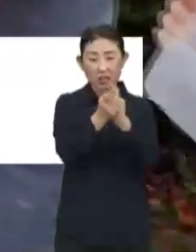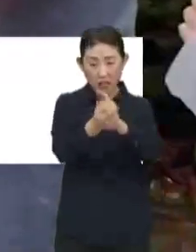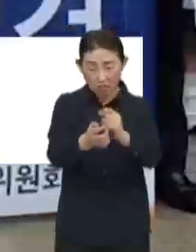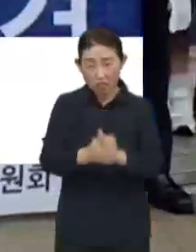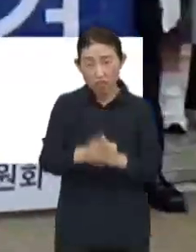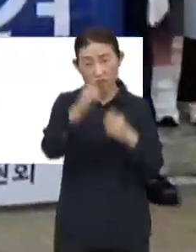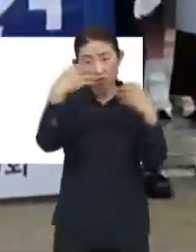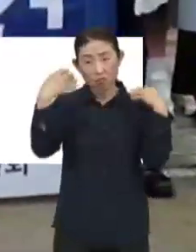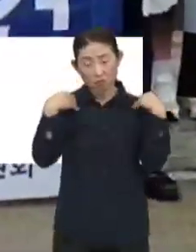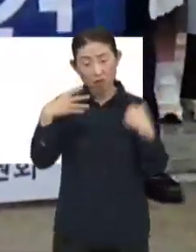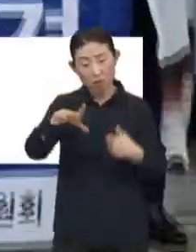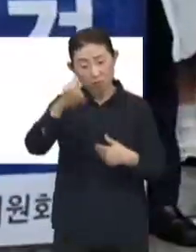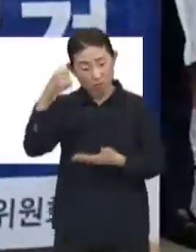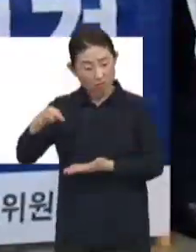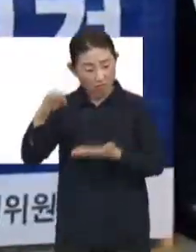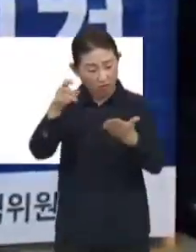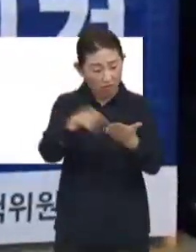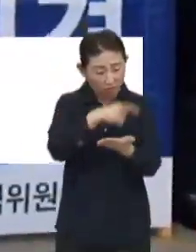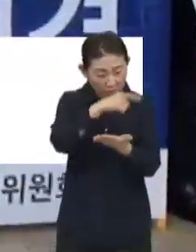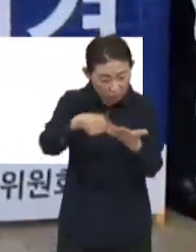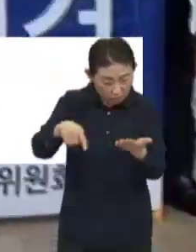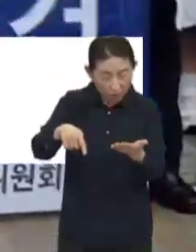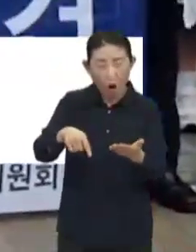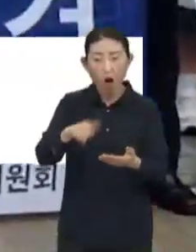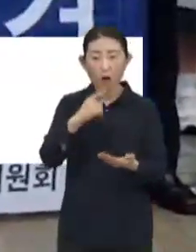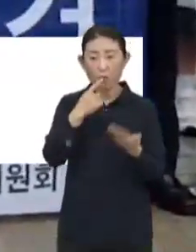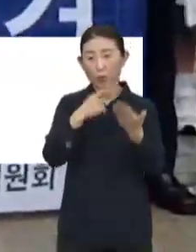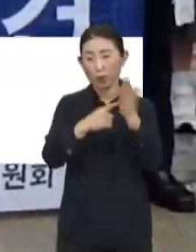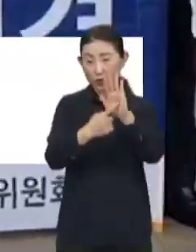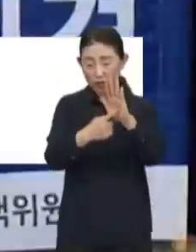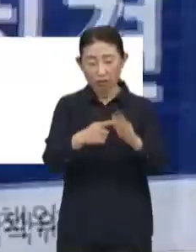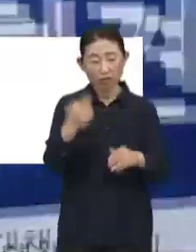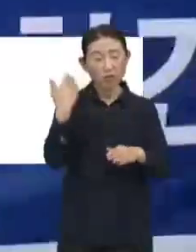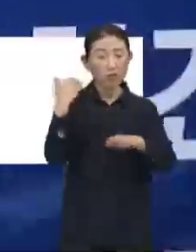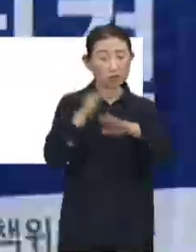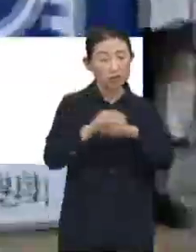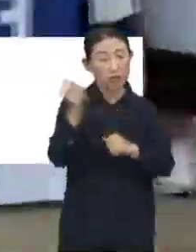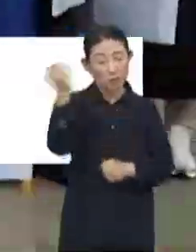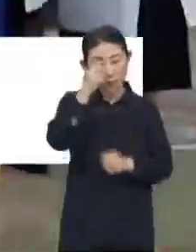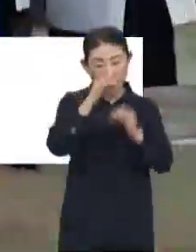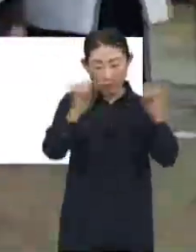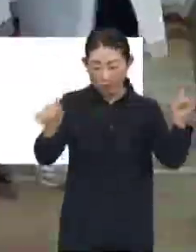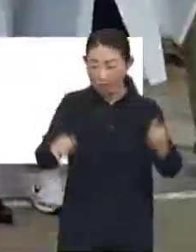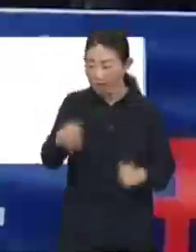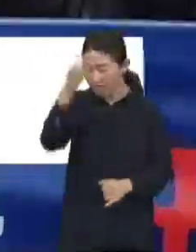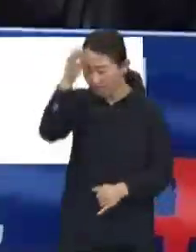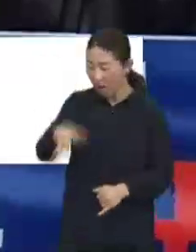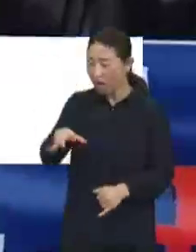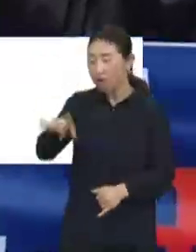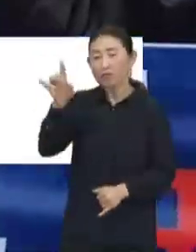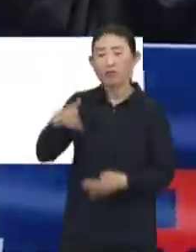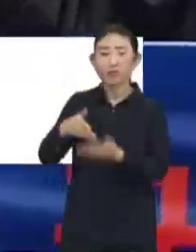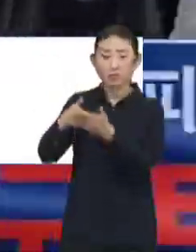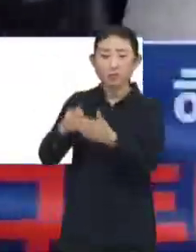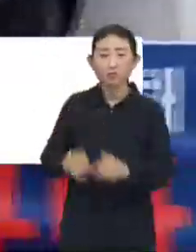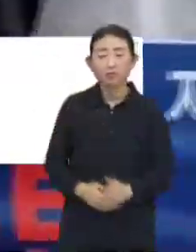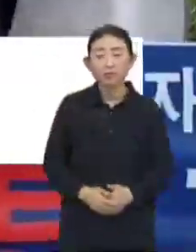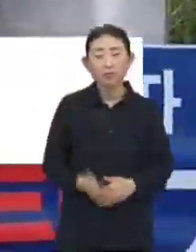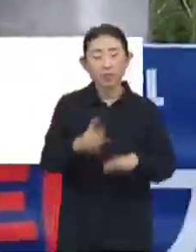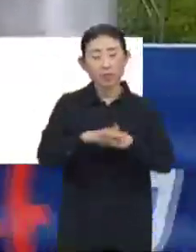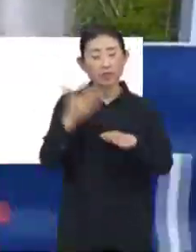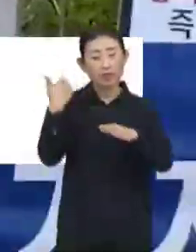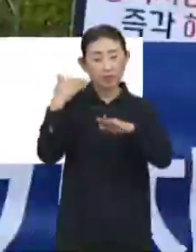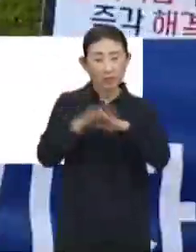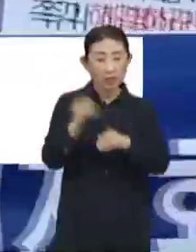갚아주는 나쁜 선례가 될 것이라고 표현한 것에 대해 대전 전세사기 피해자들이 공식 사과를 요구했습니다. 대전